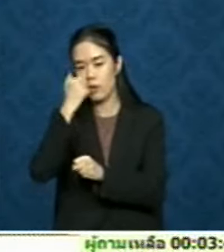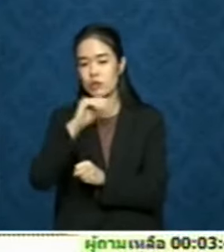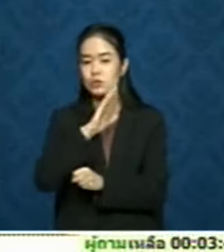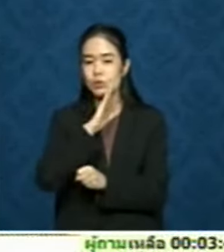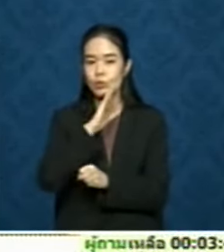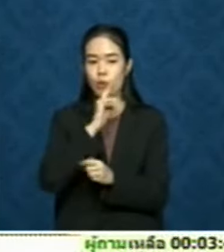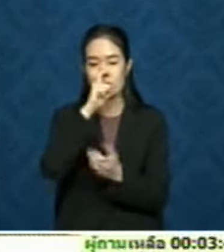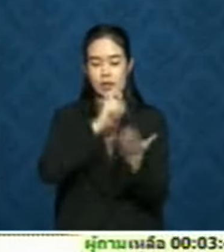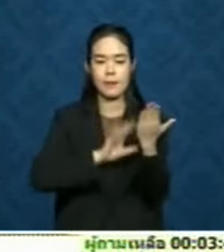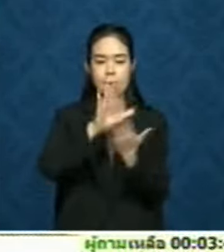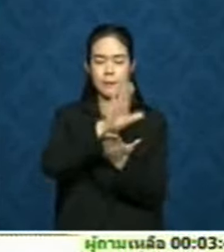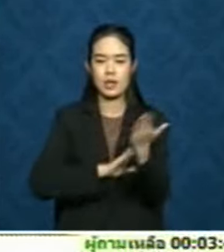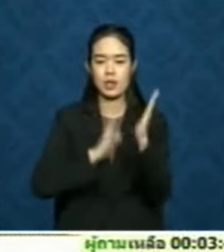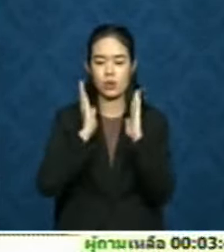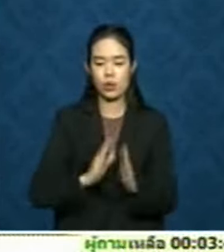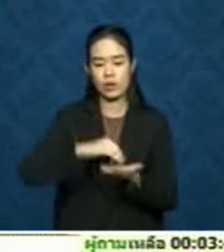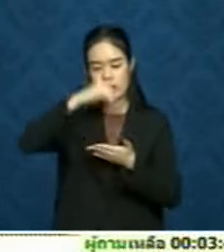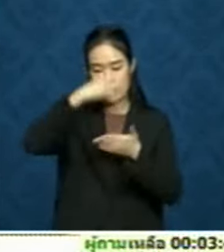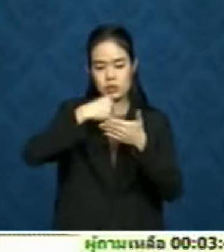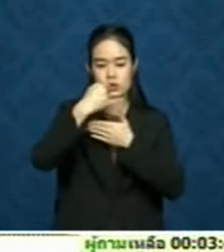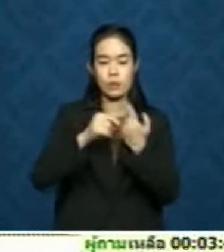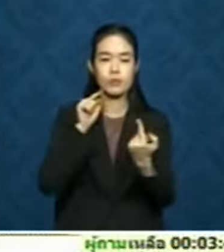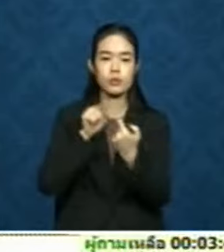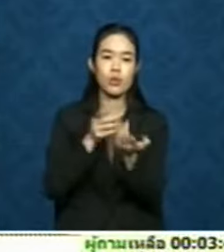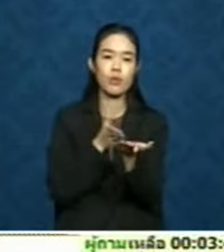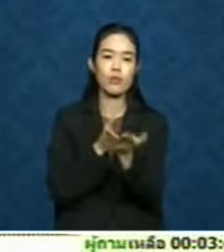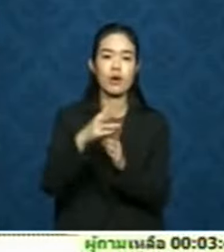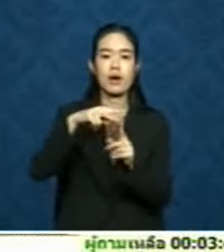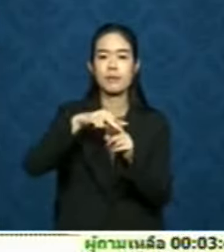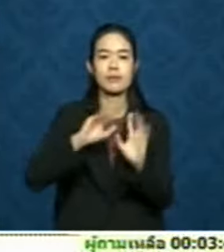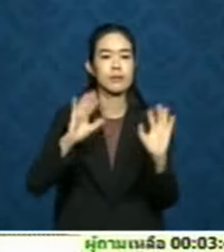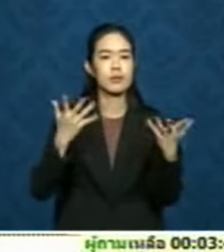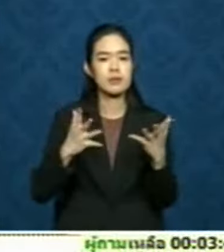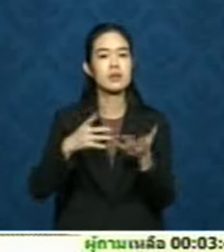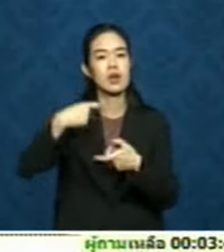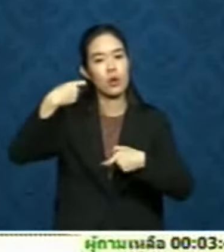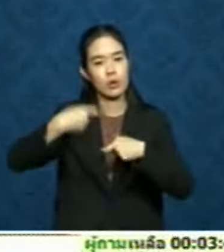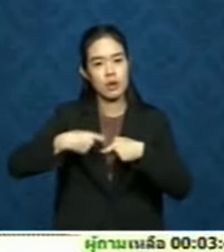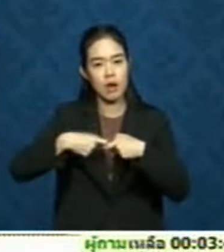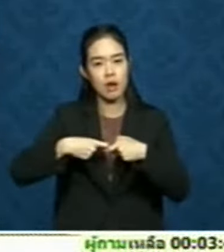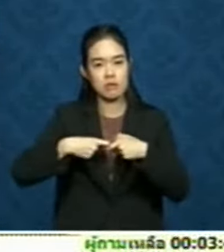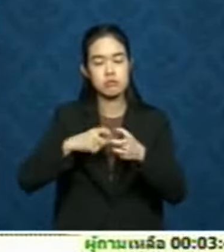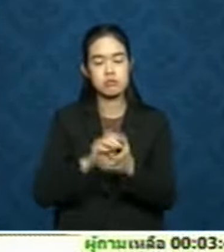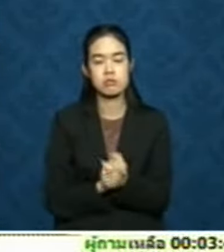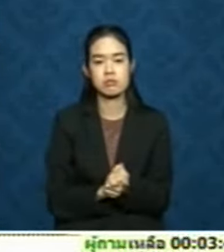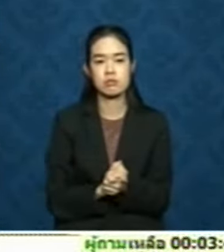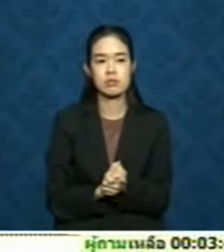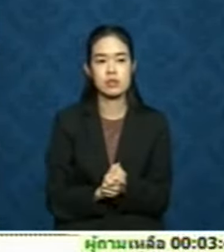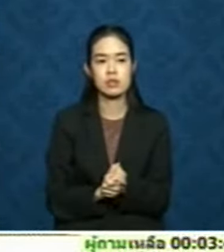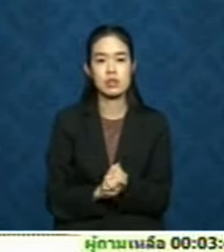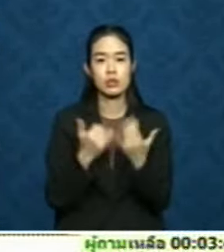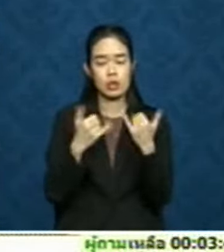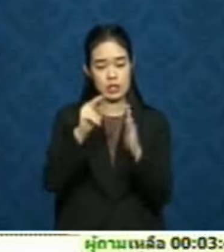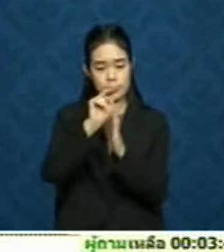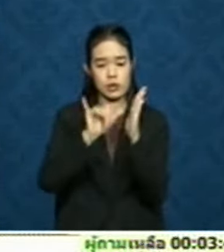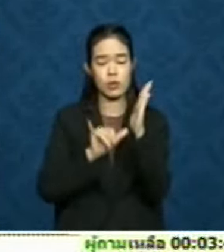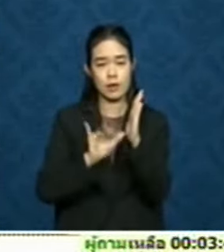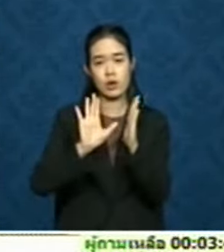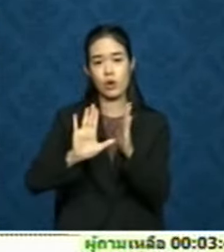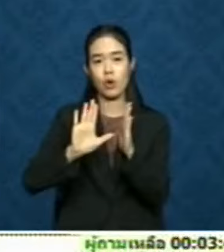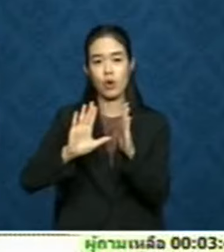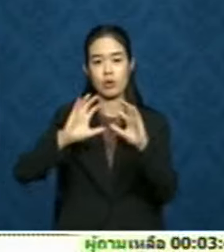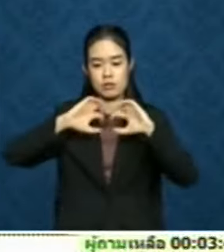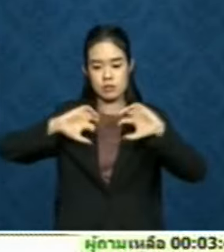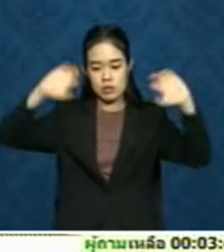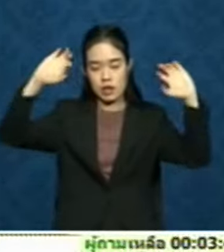ความต้องการกับบริษัทข้ามชาติใหญ่ๆที่อยากจะมาลงทุนเป็นหลายๆล้านล้านซึ่งก็เป็นนโยบายหลักของรัฐบาลนี้แล้วก็จะเป็น